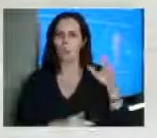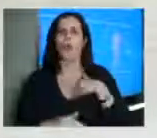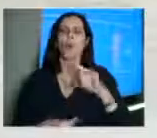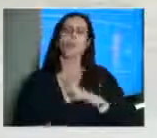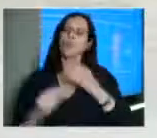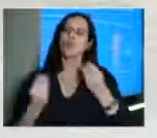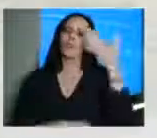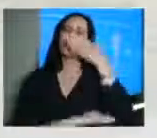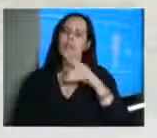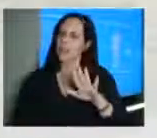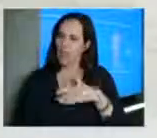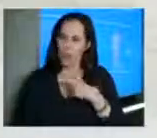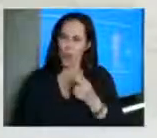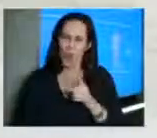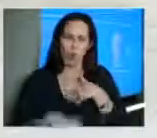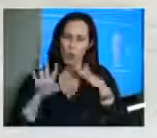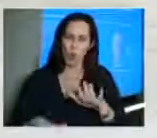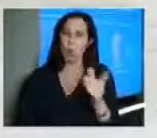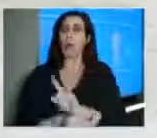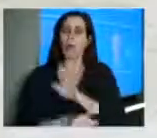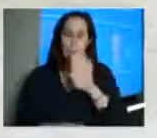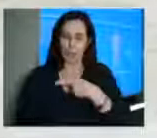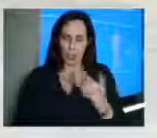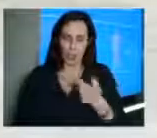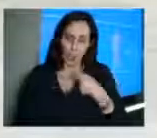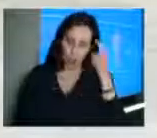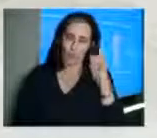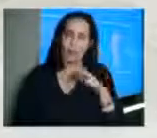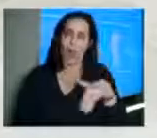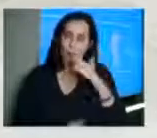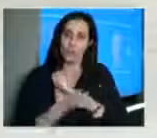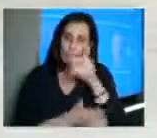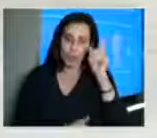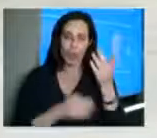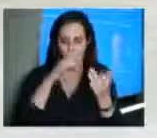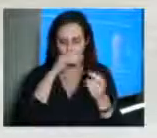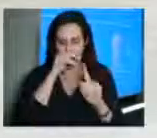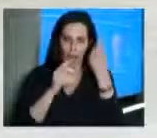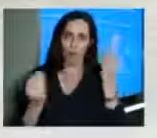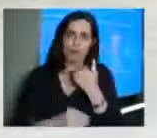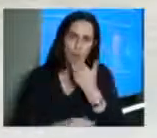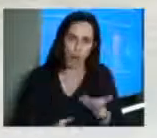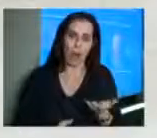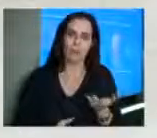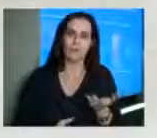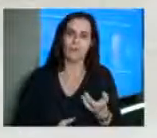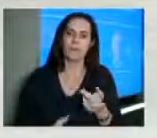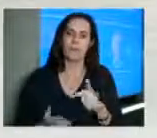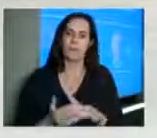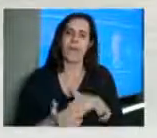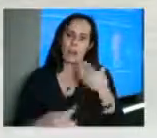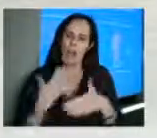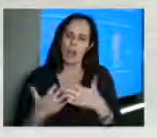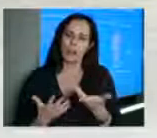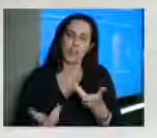למדינת ישראל. אני גם אף פעם לא הייתי מסונב האוטומטים של נתניהו. אני רק חושב שאחרי 13 שנה קרה לו משהו רע מאוד של תהליך